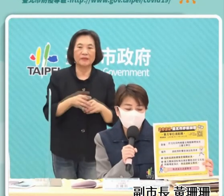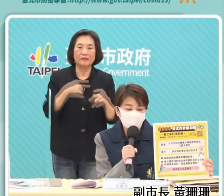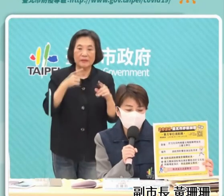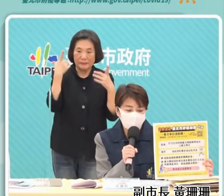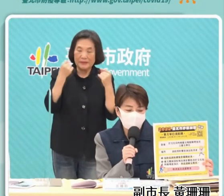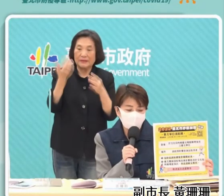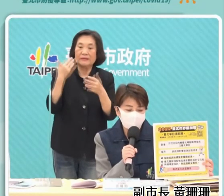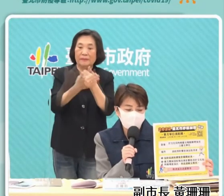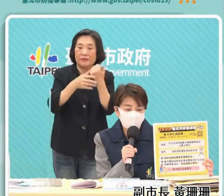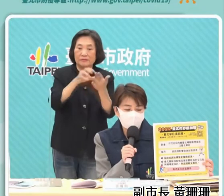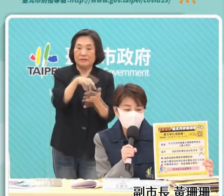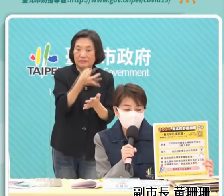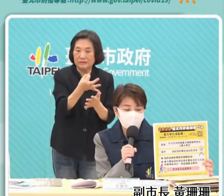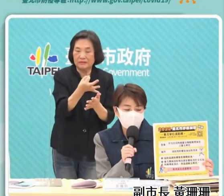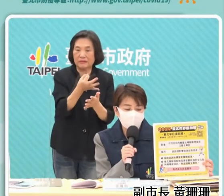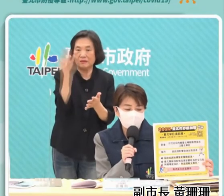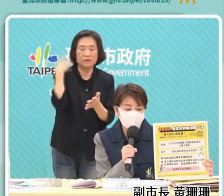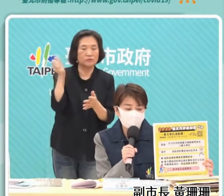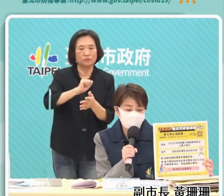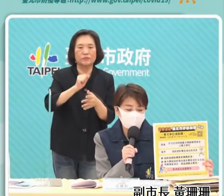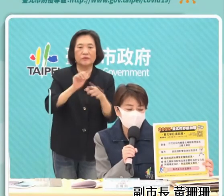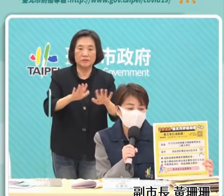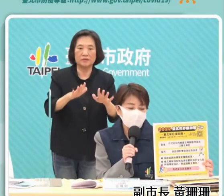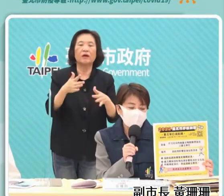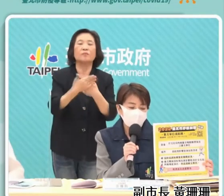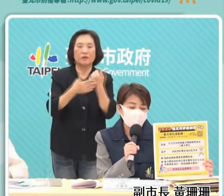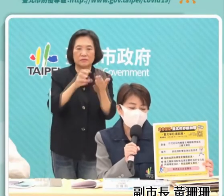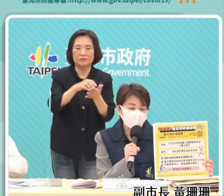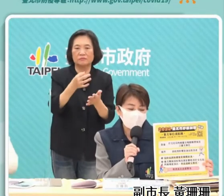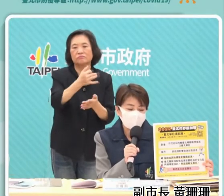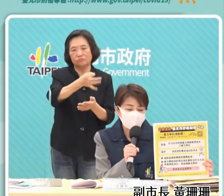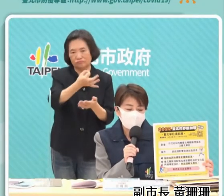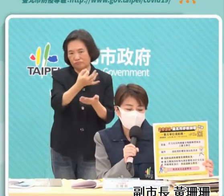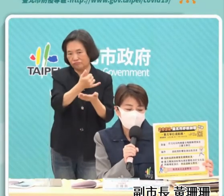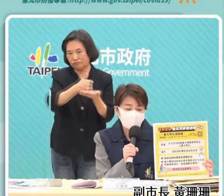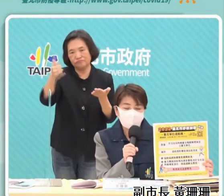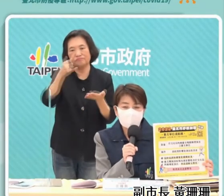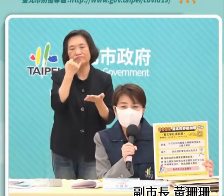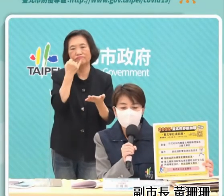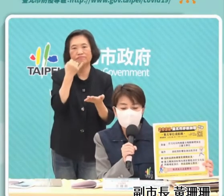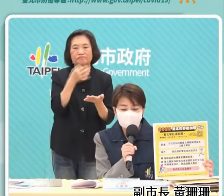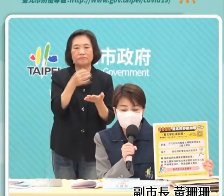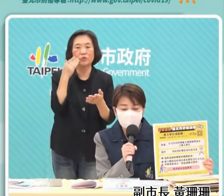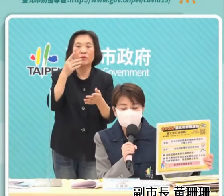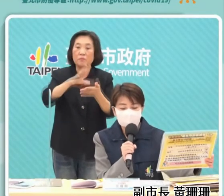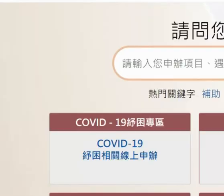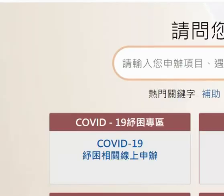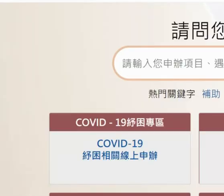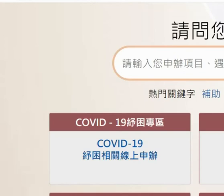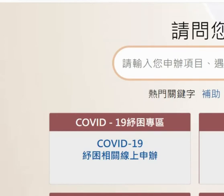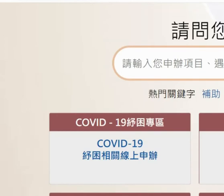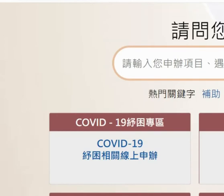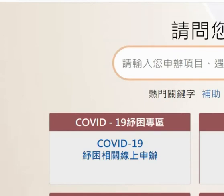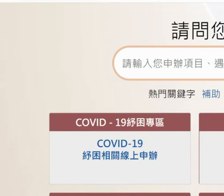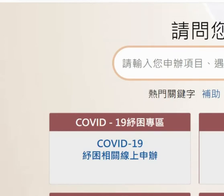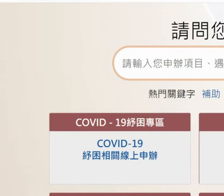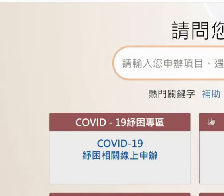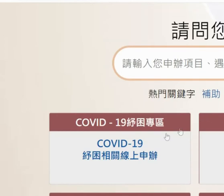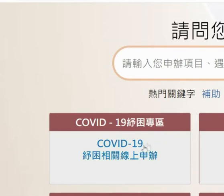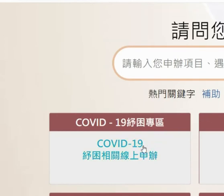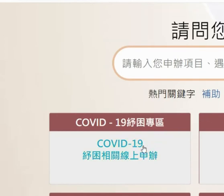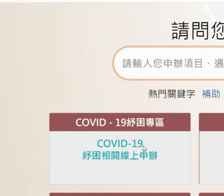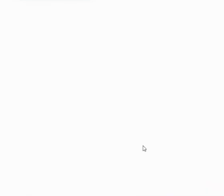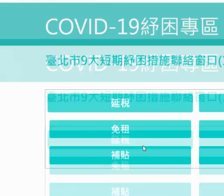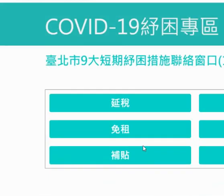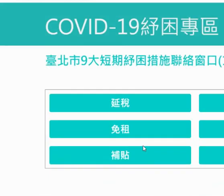还相关保证金，我们这次会退还所有缴交的费用，所以会取消演出就会退还费用。 查询详细内